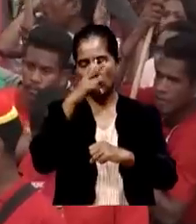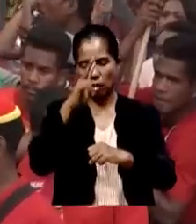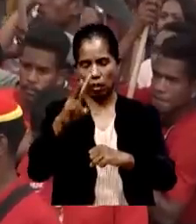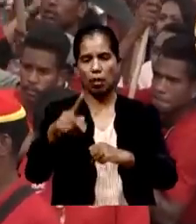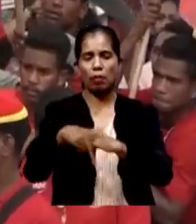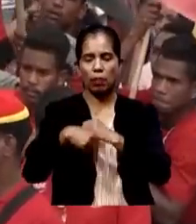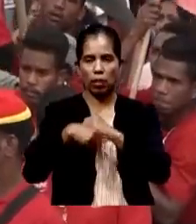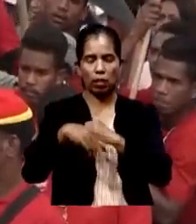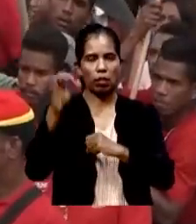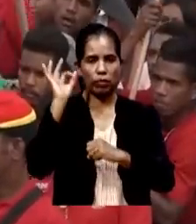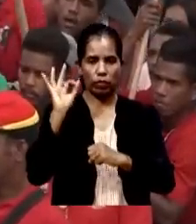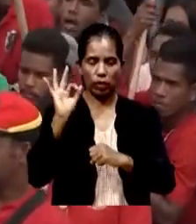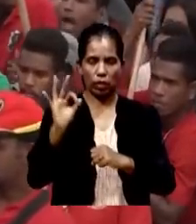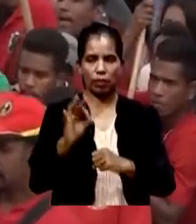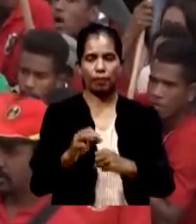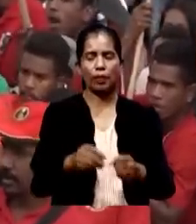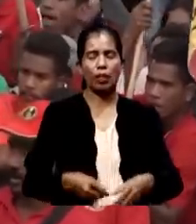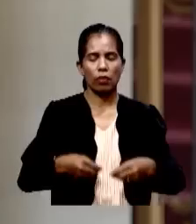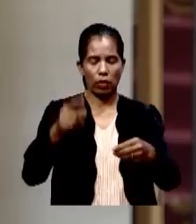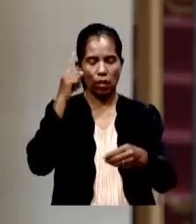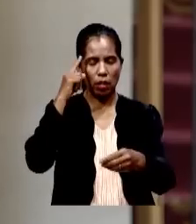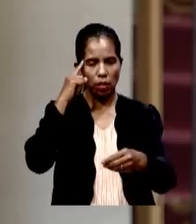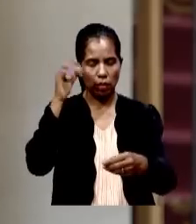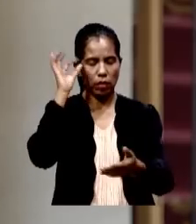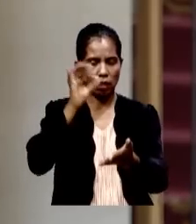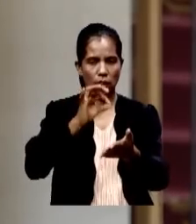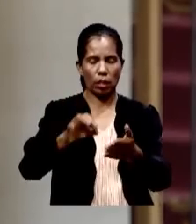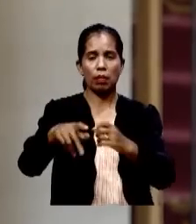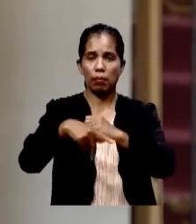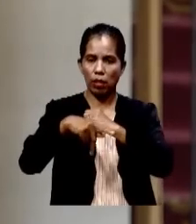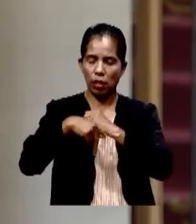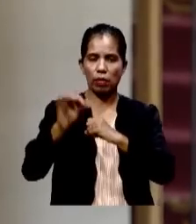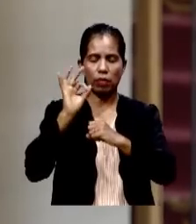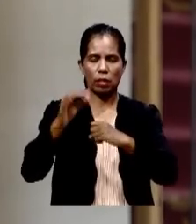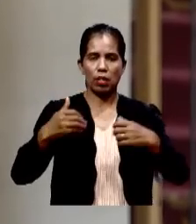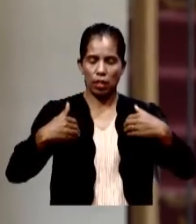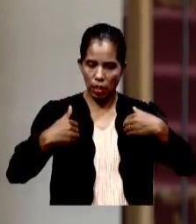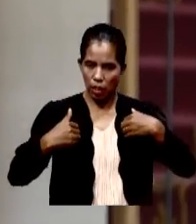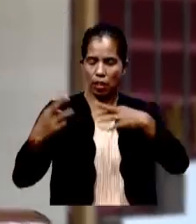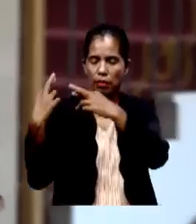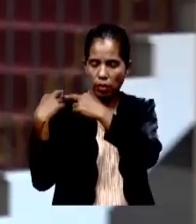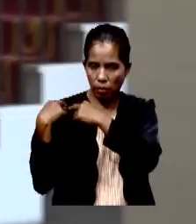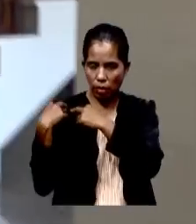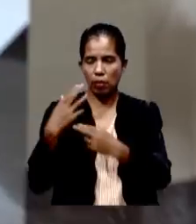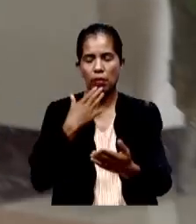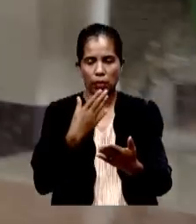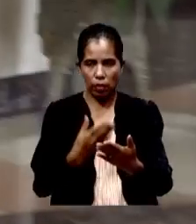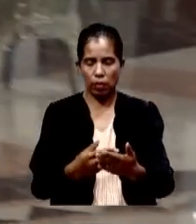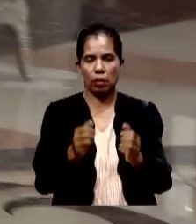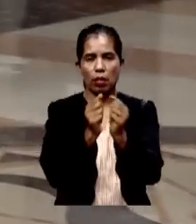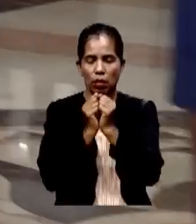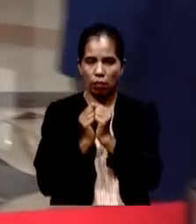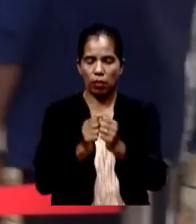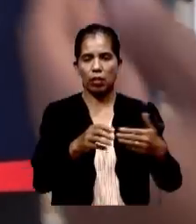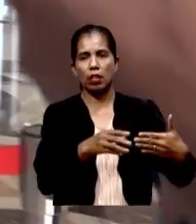Fretilin nian. Lere mos fo ona hanoin ba sekretario-geral partido Fretilin atu ih responsabilidade moral ho dihamutuk ho